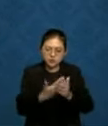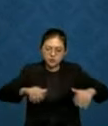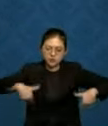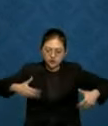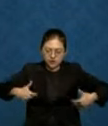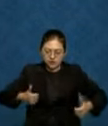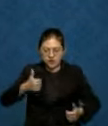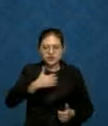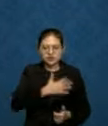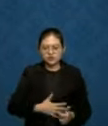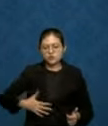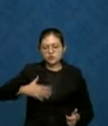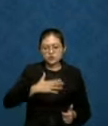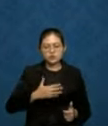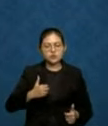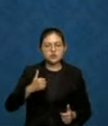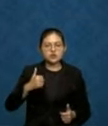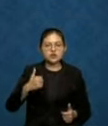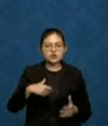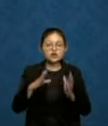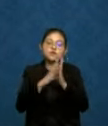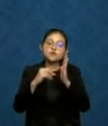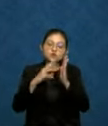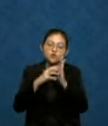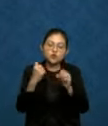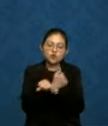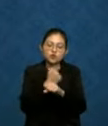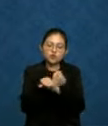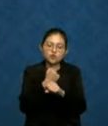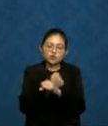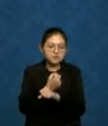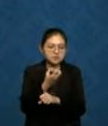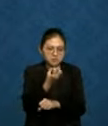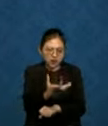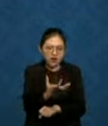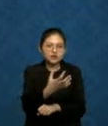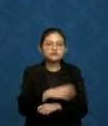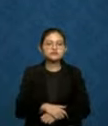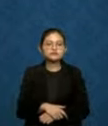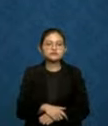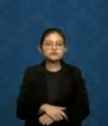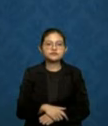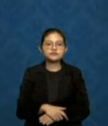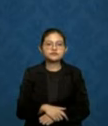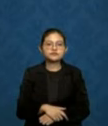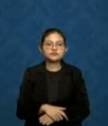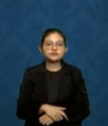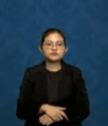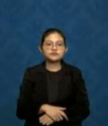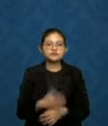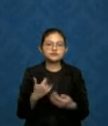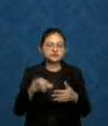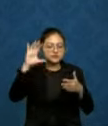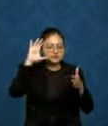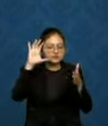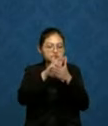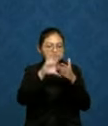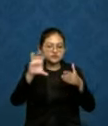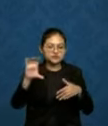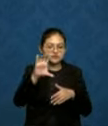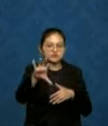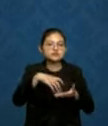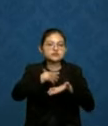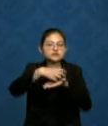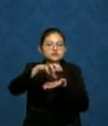เที่ยวเชิงสุขภาพเป็นกลุ่มที่ได้รับการฝึกอบรมมากที่สุดท่านประธานครับจากข้อมูลข้างต้นที่ผมได้อภิปราย